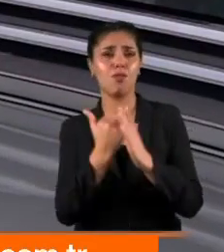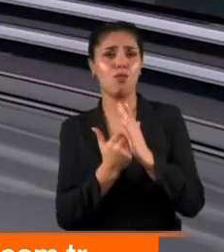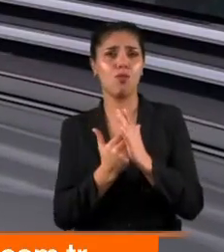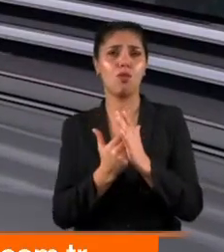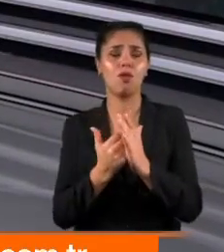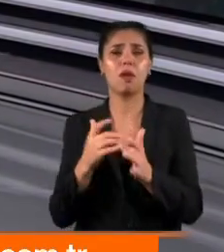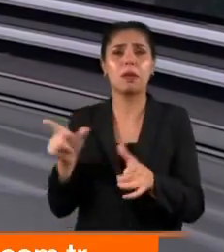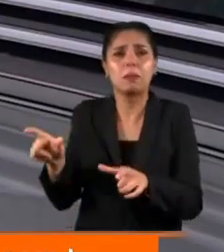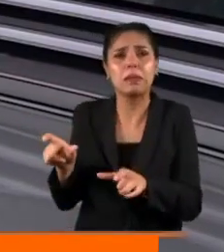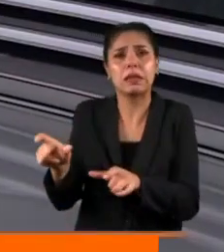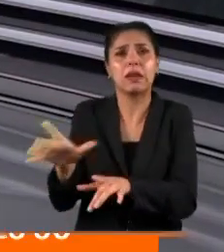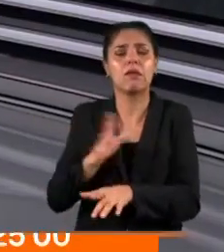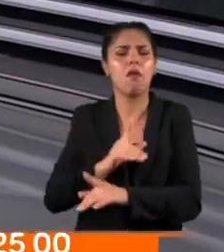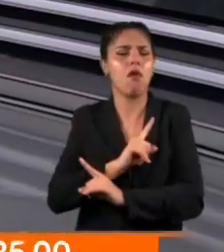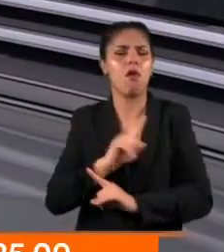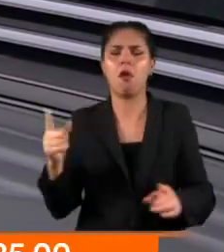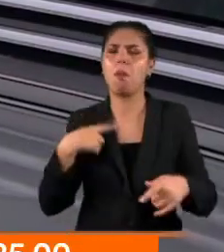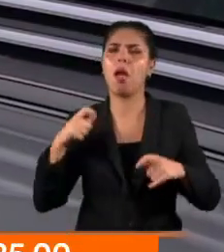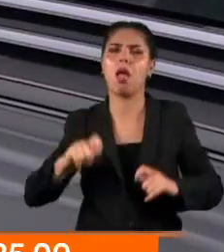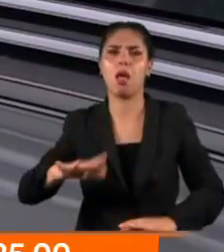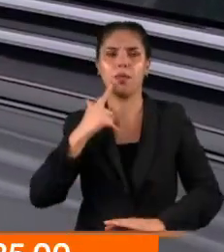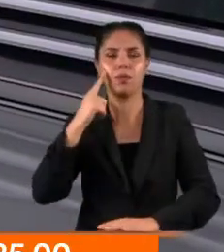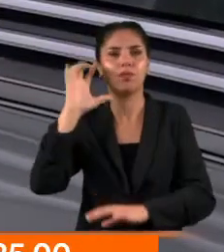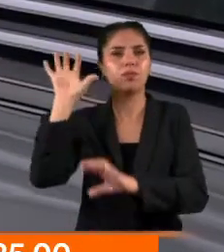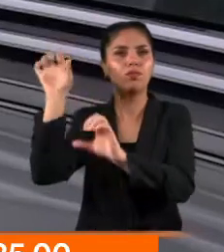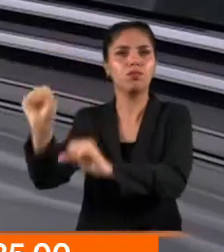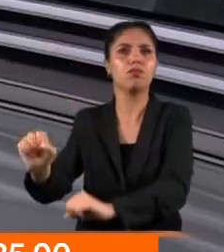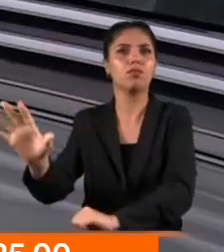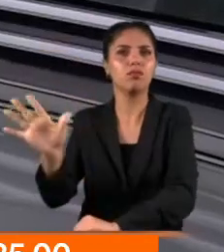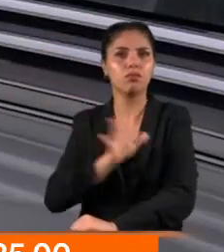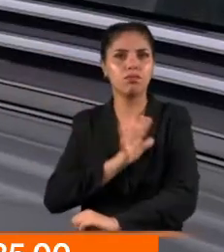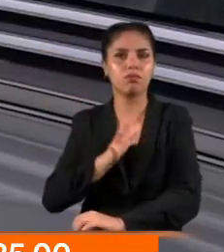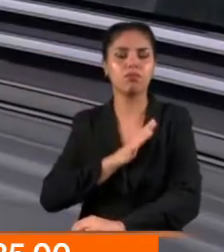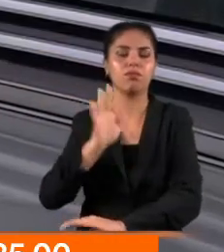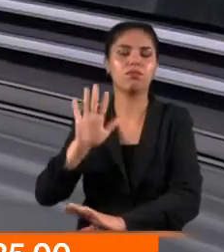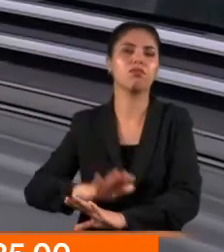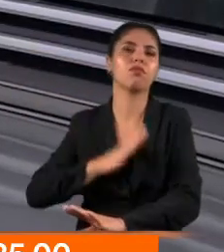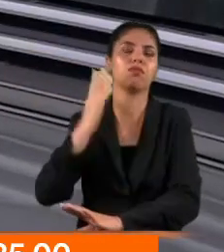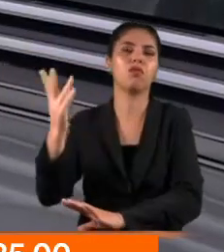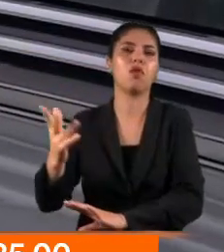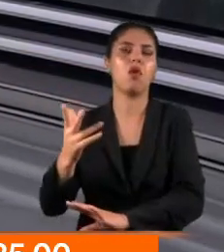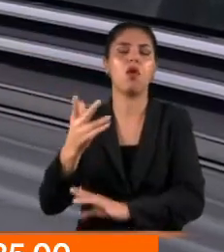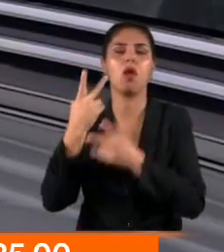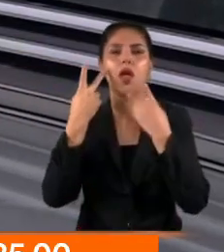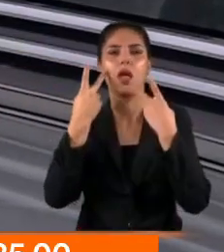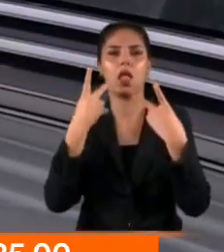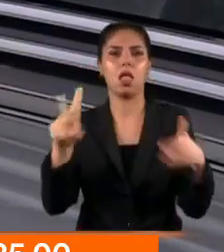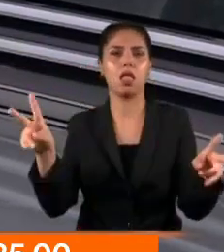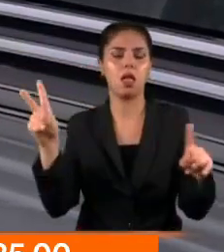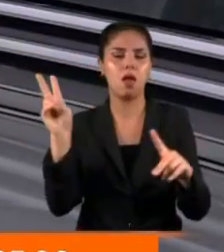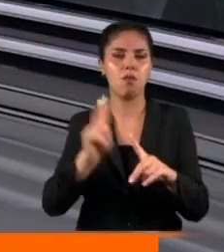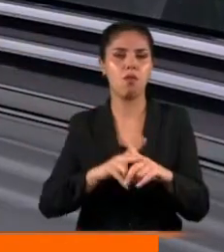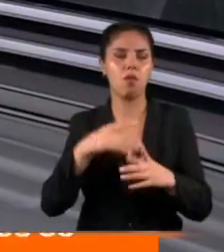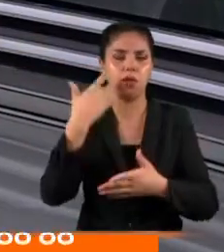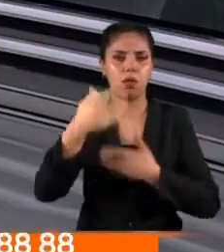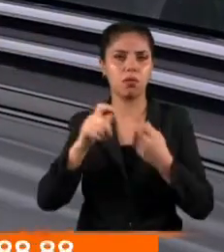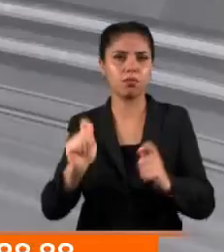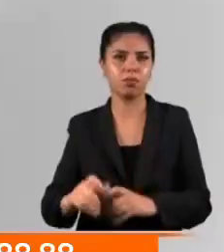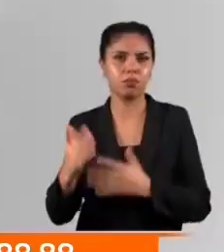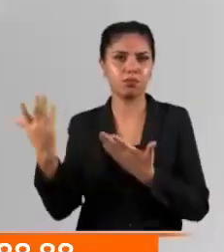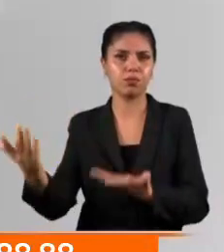köşeye sıkışmasına rağmen inkar etmişti. Gözaltına alınan katil zanlısı tabii daha fazla kaçamadı. Kan donduran cinayeti polise anlattı.